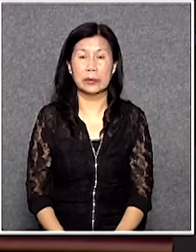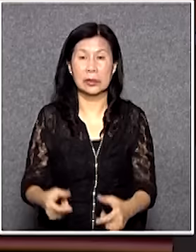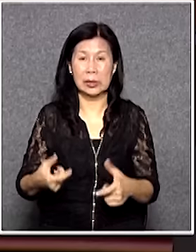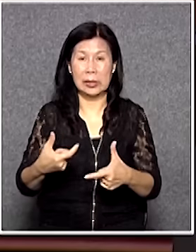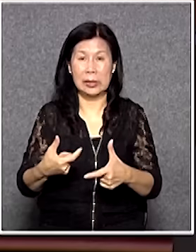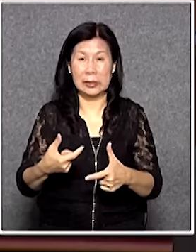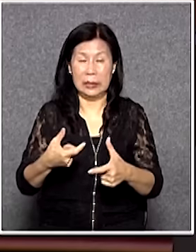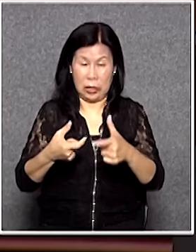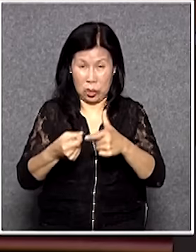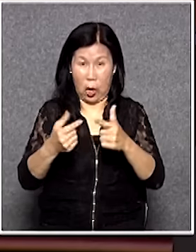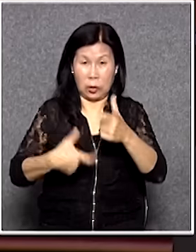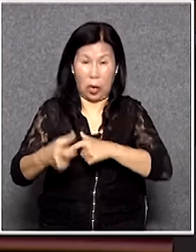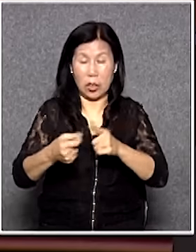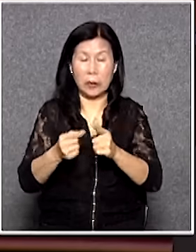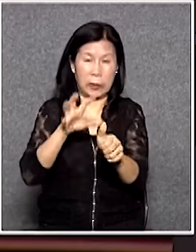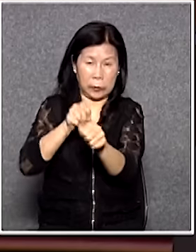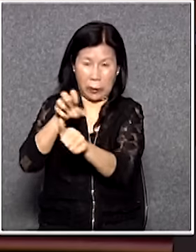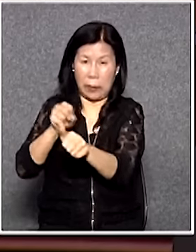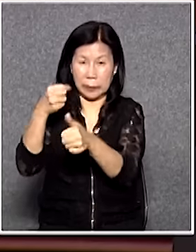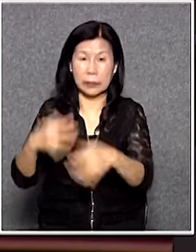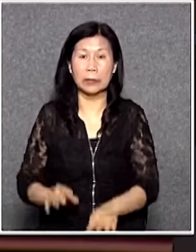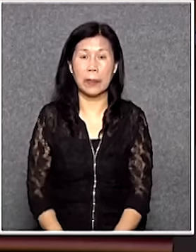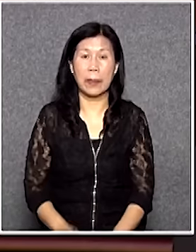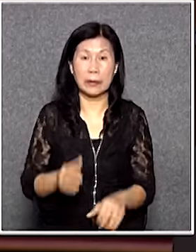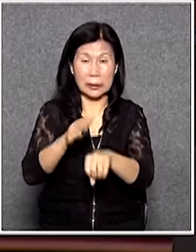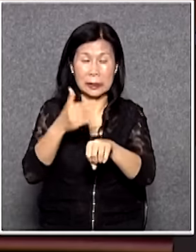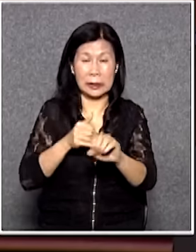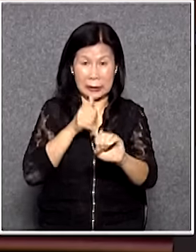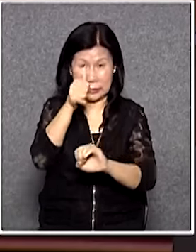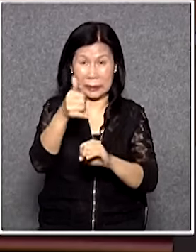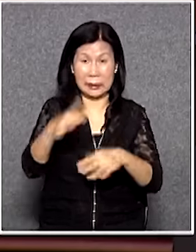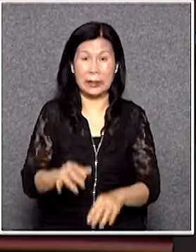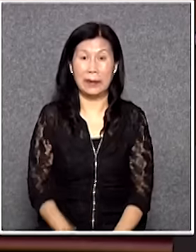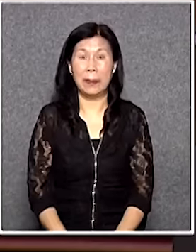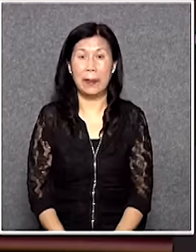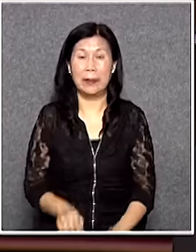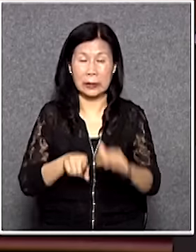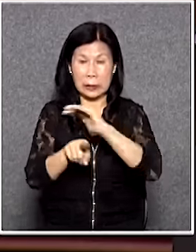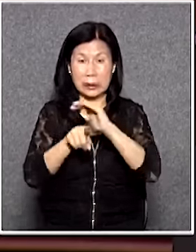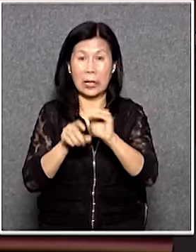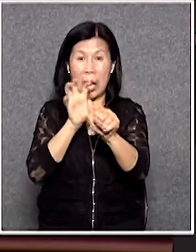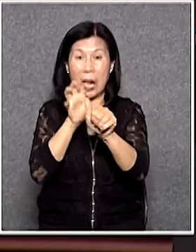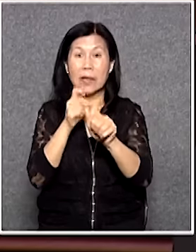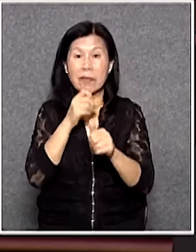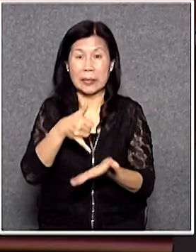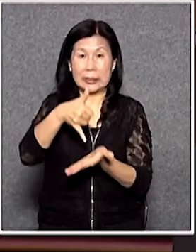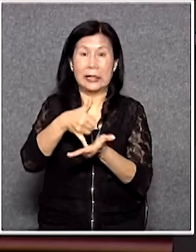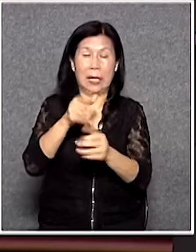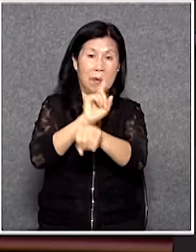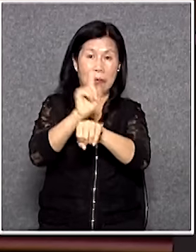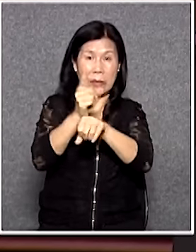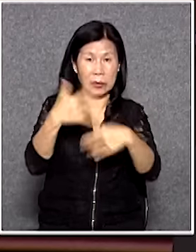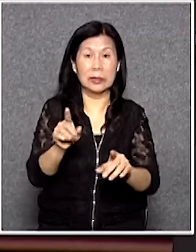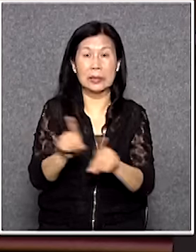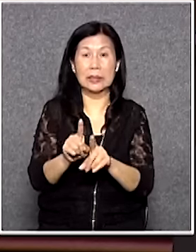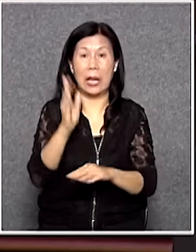士喺度剝削。頭先我入嚟嘅時候咧，諗住即係搏下呢個陳建波嘅係唔係又趌起身一分鐘，佢都講下嘅。